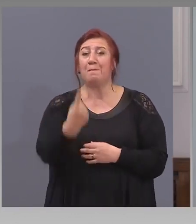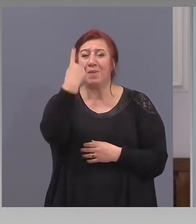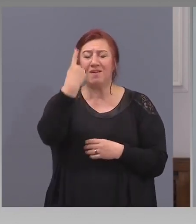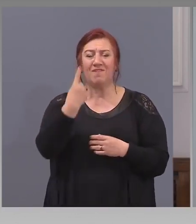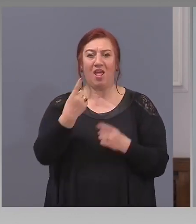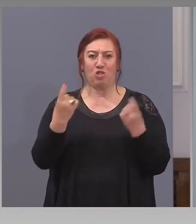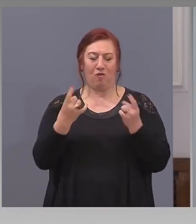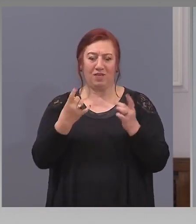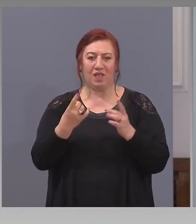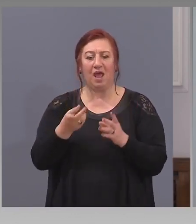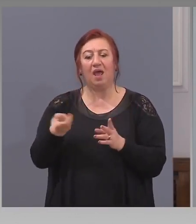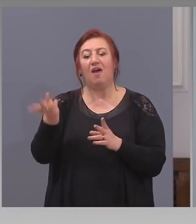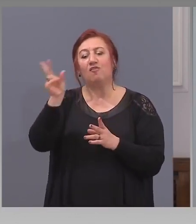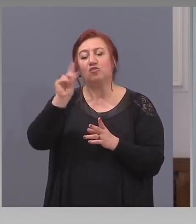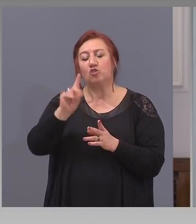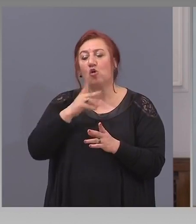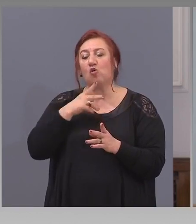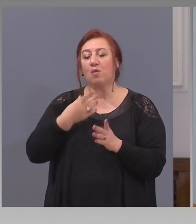заразени, за да може да